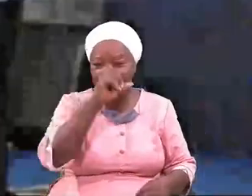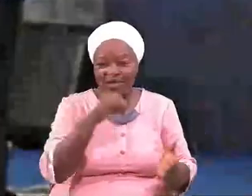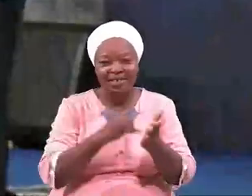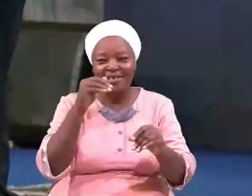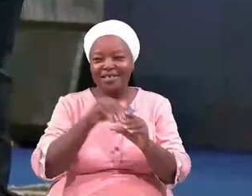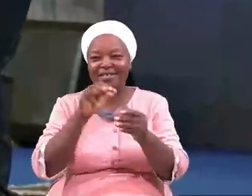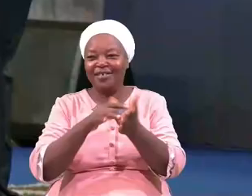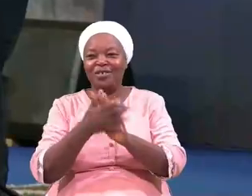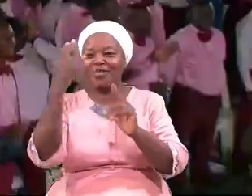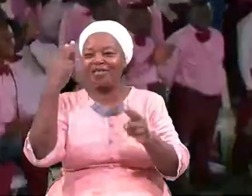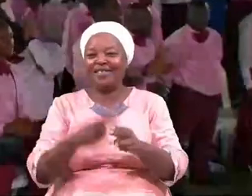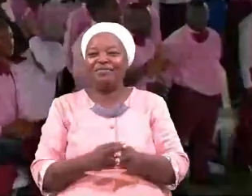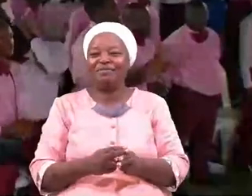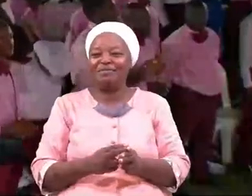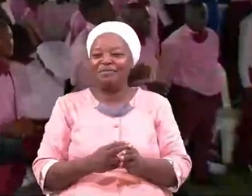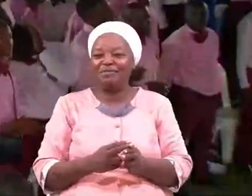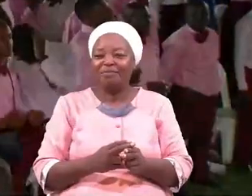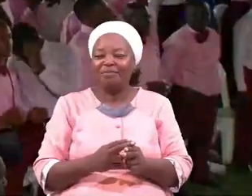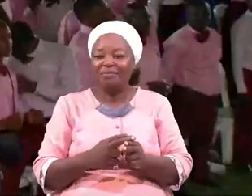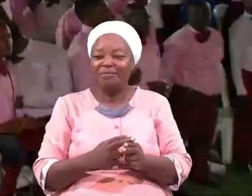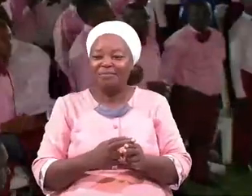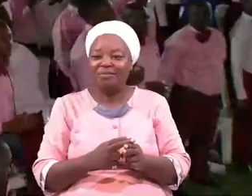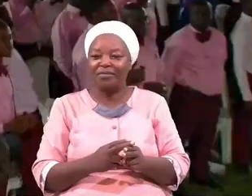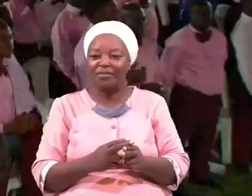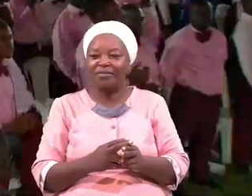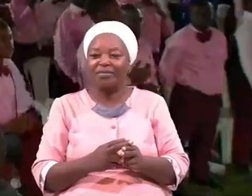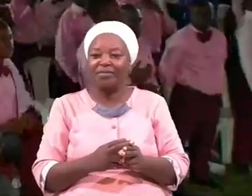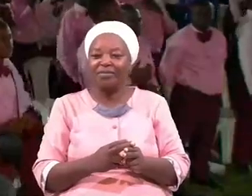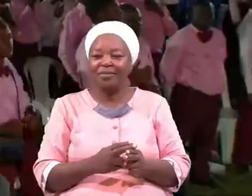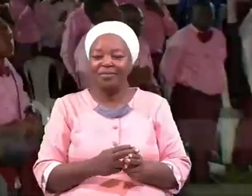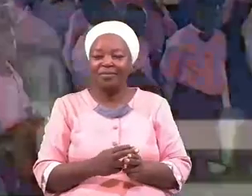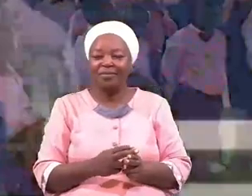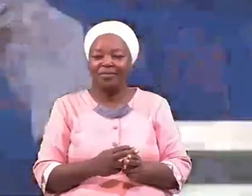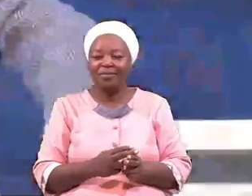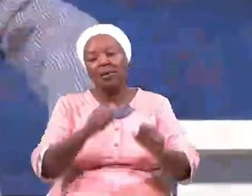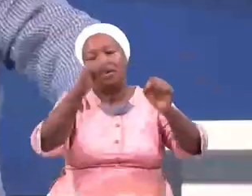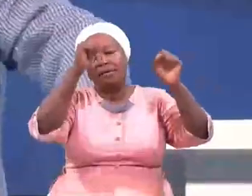Vous n'allez pas la rater au nom de Jésus.